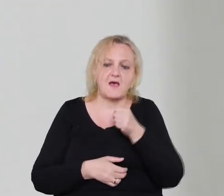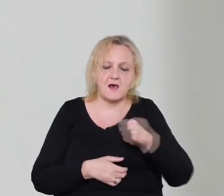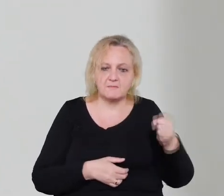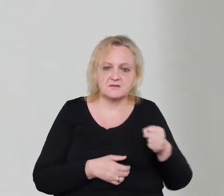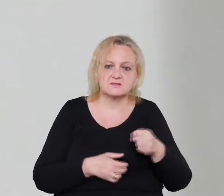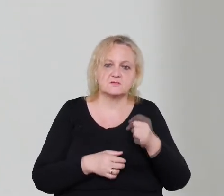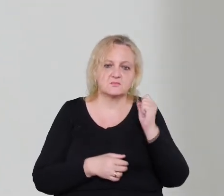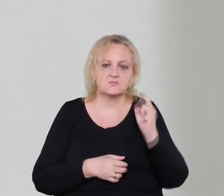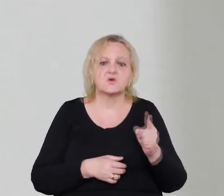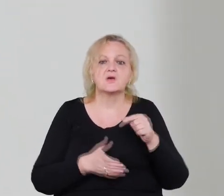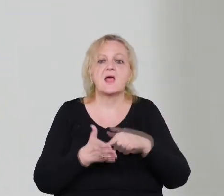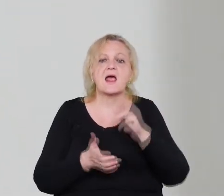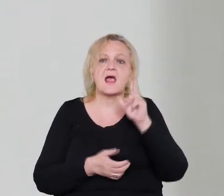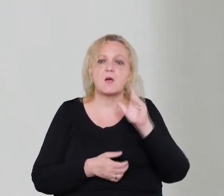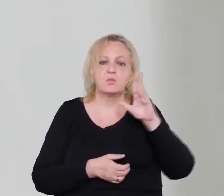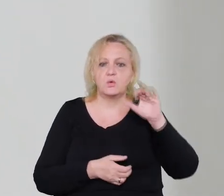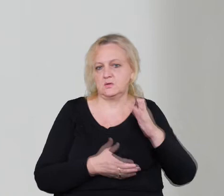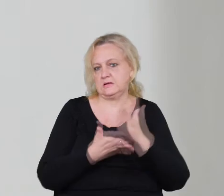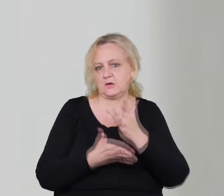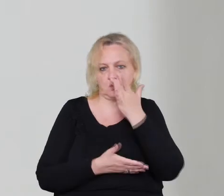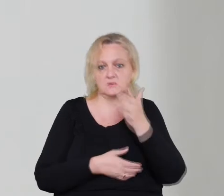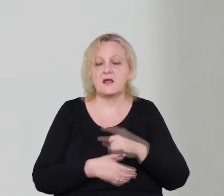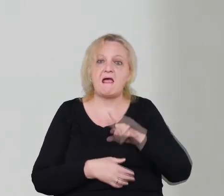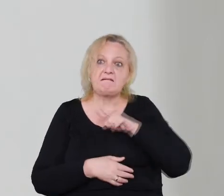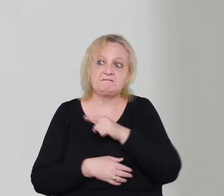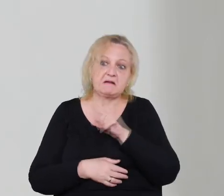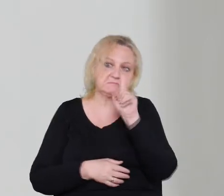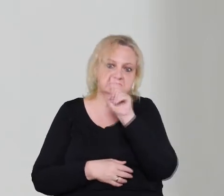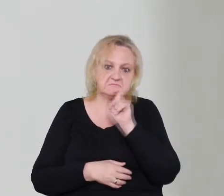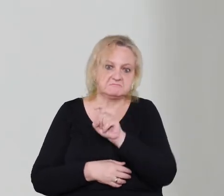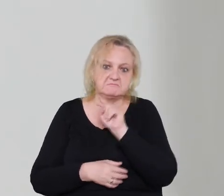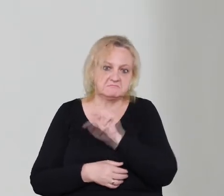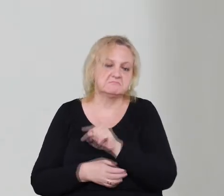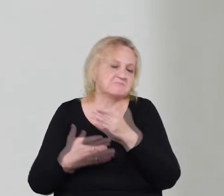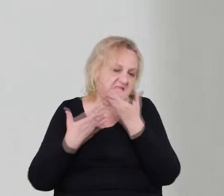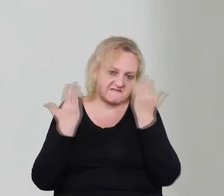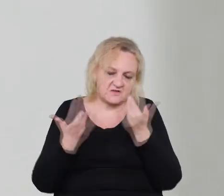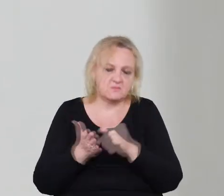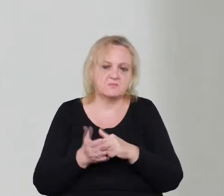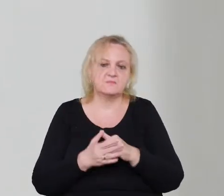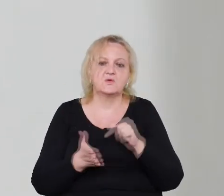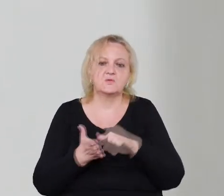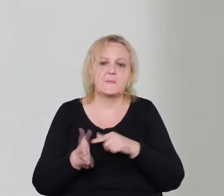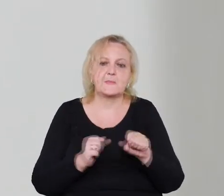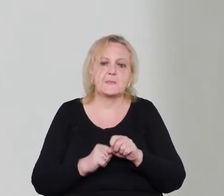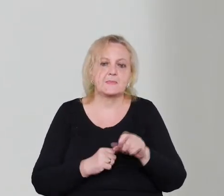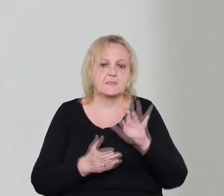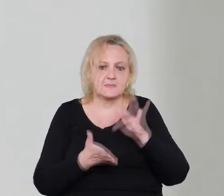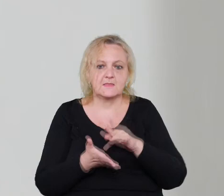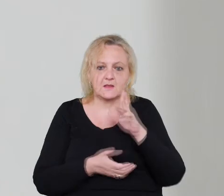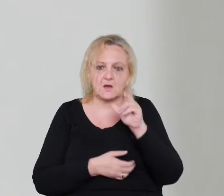aktywne sam zasada rosyjska w Kabulu niejasne jest przyszłość ambasady francuskiej cały świat co świadczy o tym że znaczy Rosjanie